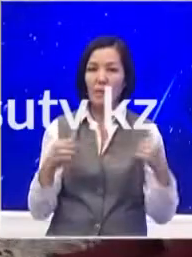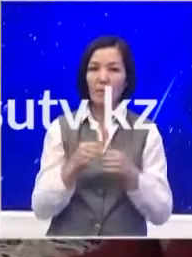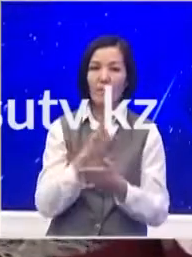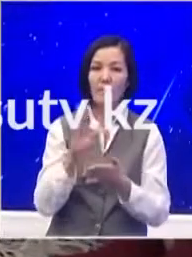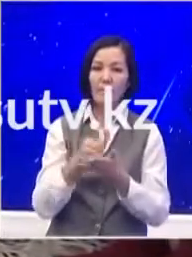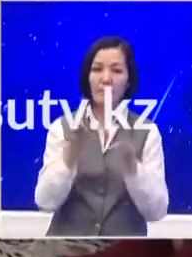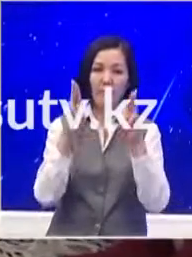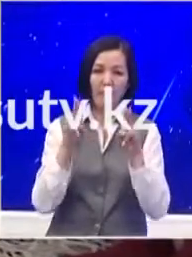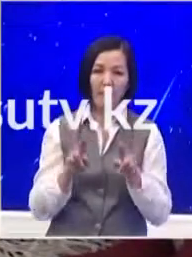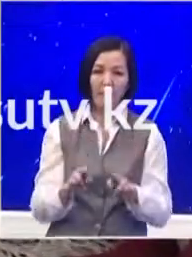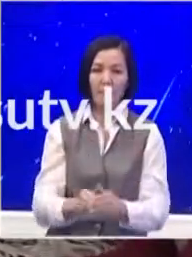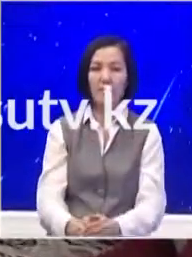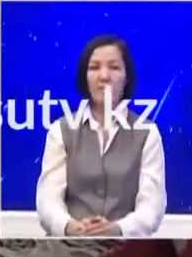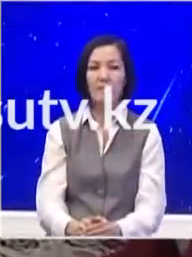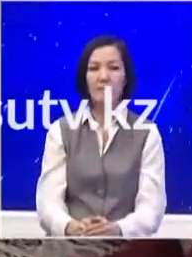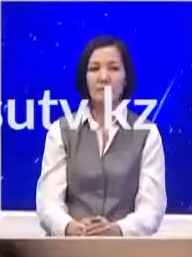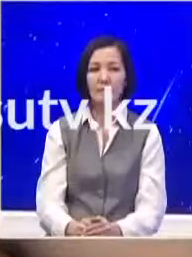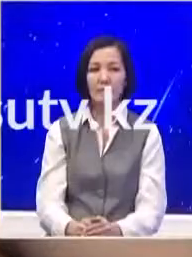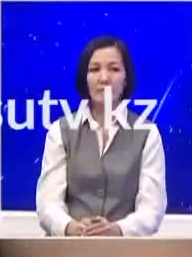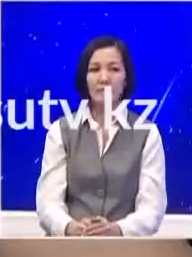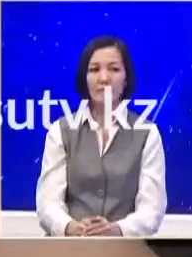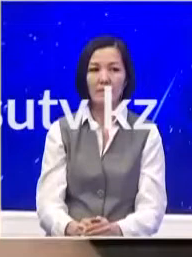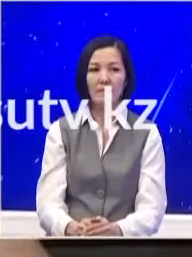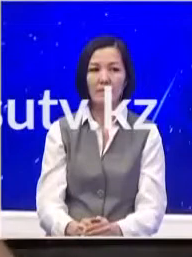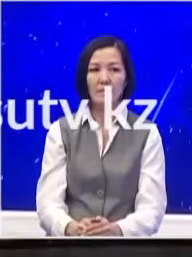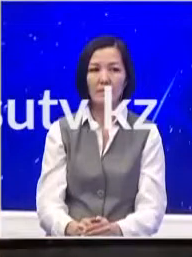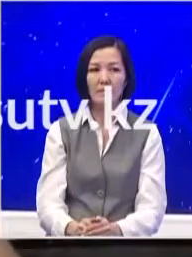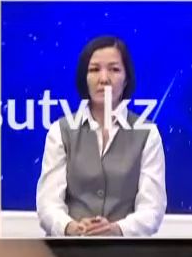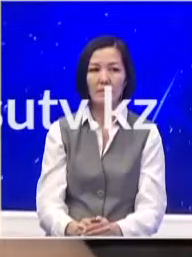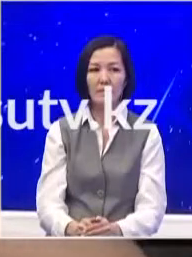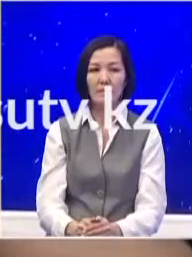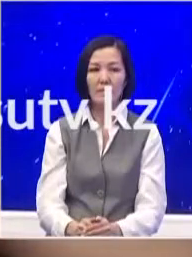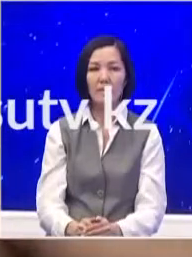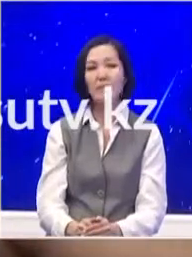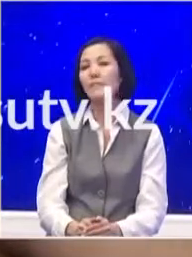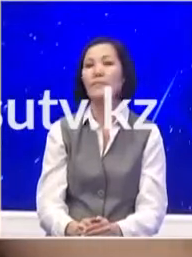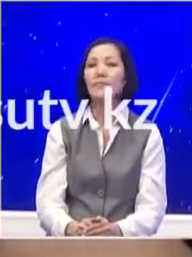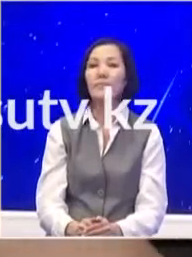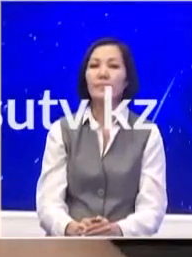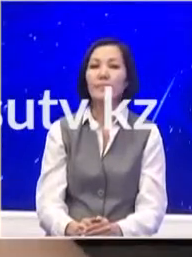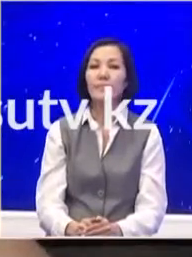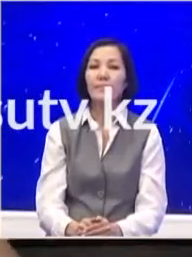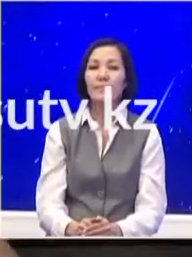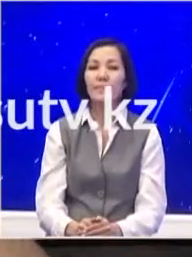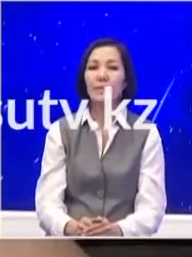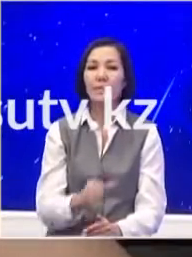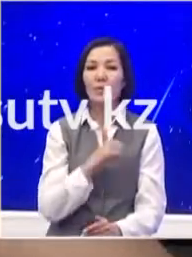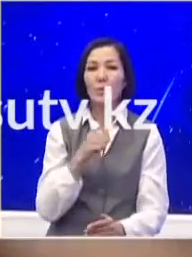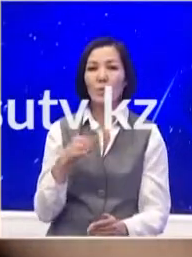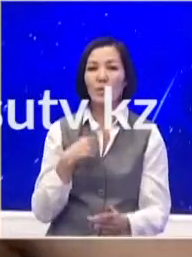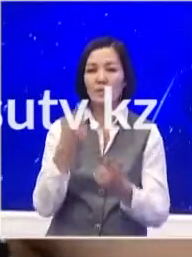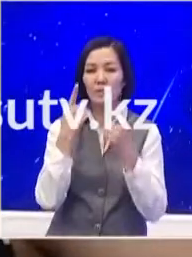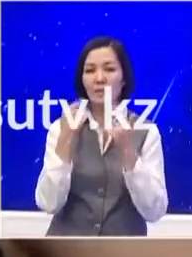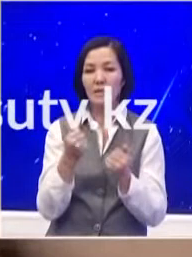басты ұстанымы болып қалыптасқан. Үлгі тұрар тұлған кім деп сұраса, ойланбастан сол сәтте әке дерем.